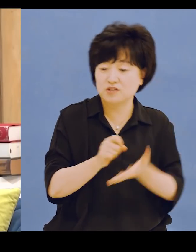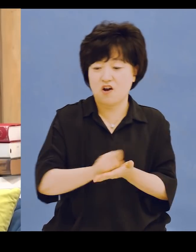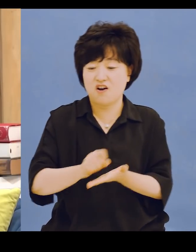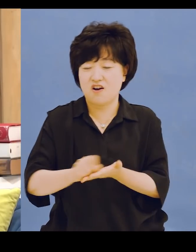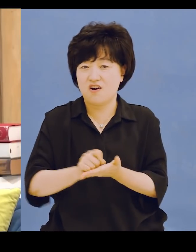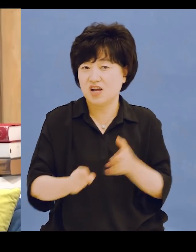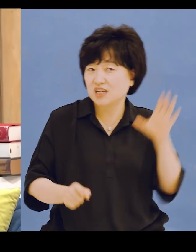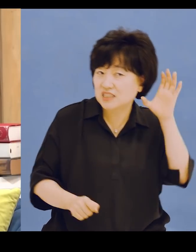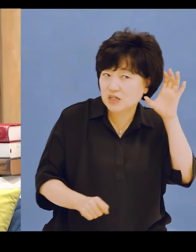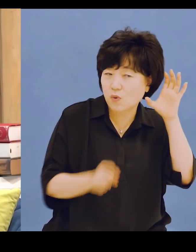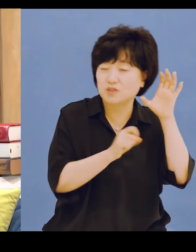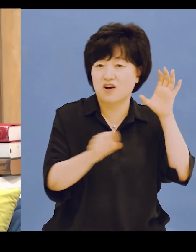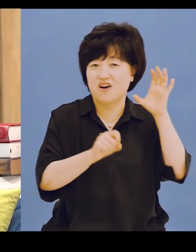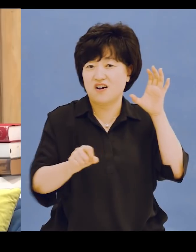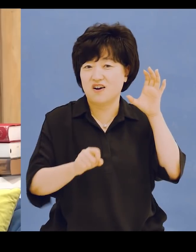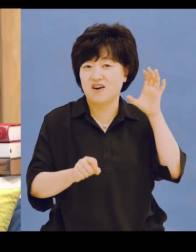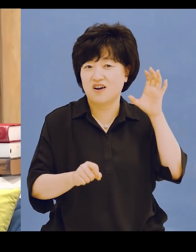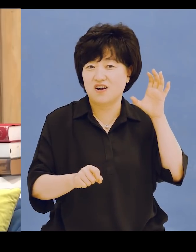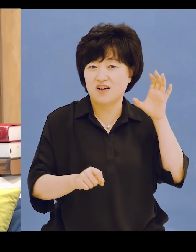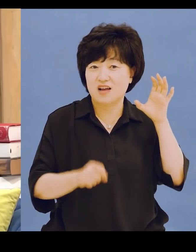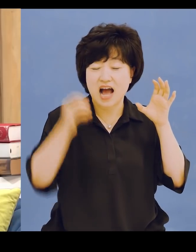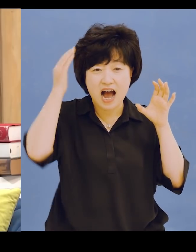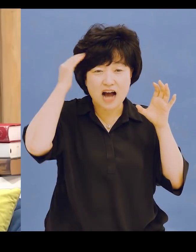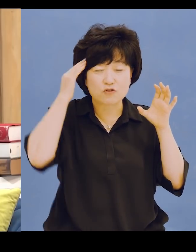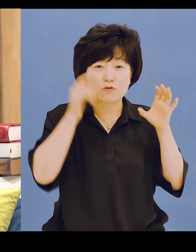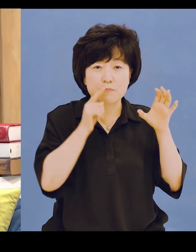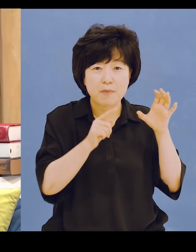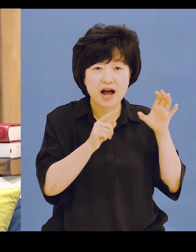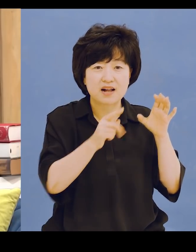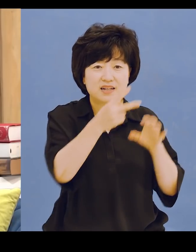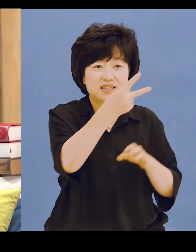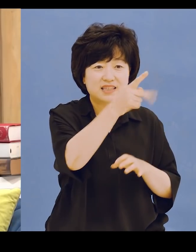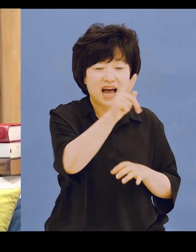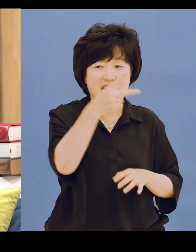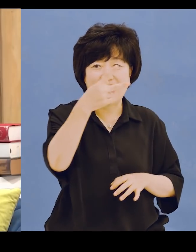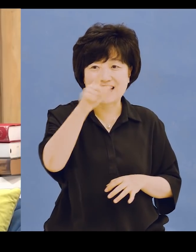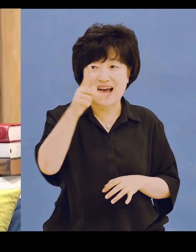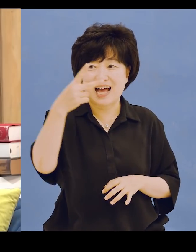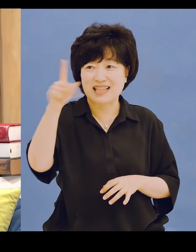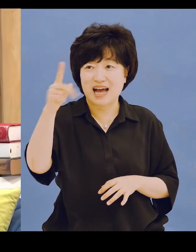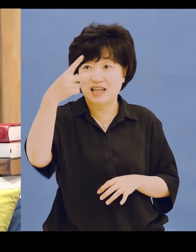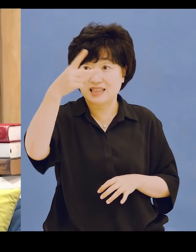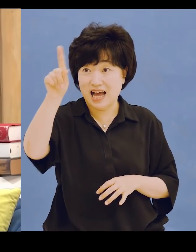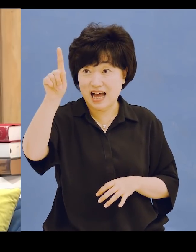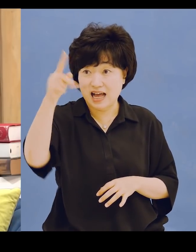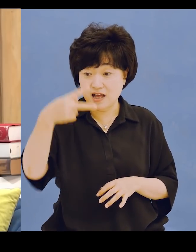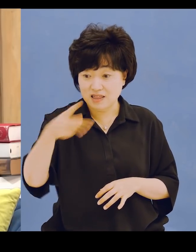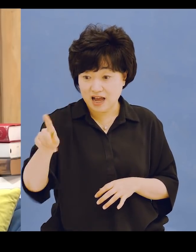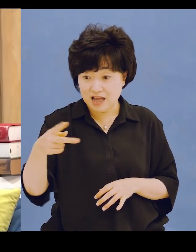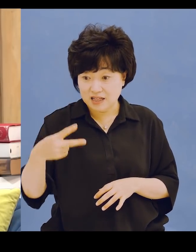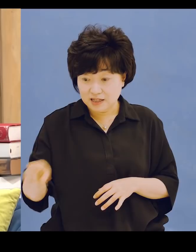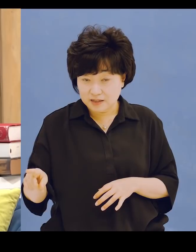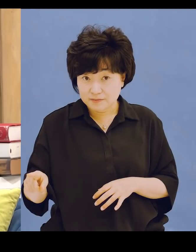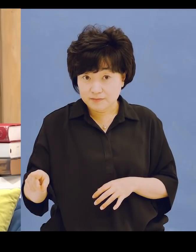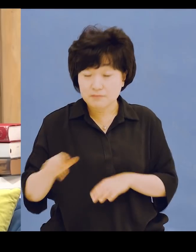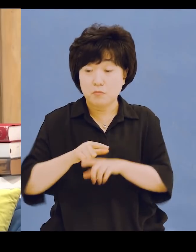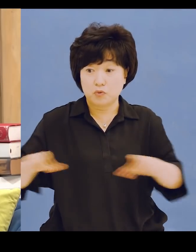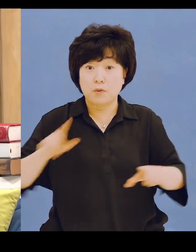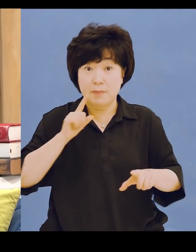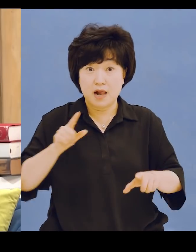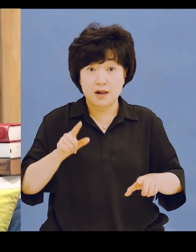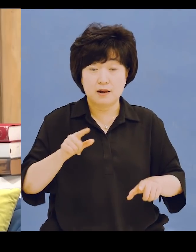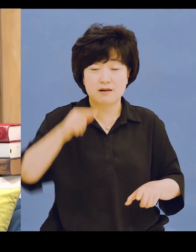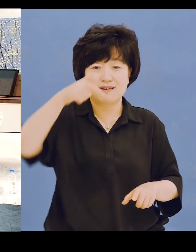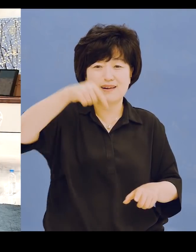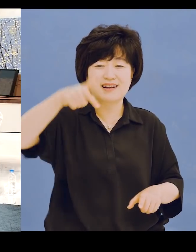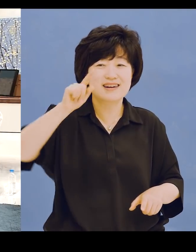수 있어요. 예. 그러니까 한국말 보세요. 다다다로 끝나면 평소문이고 예. 까까까로 끝나면 모르는